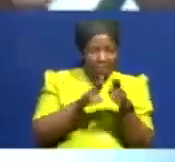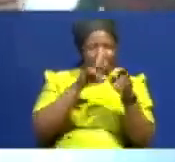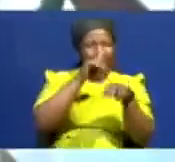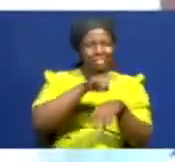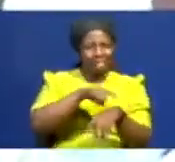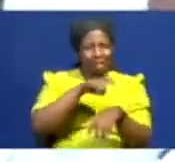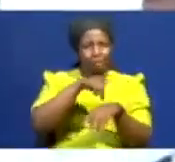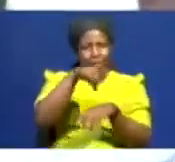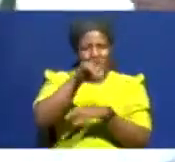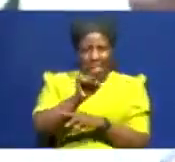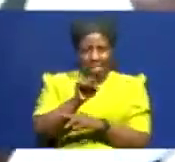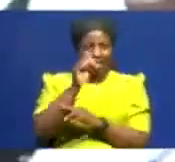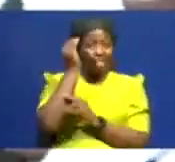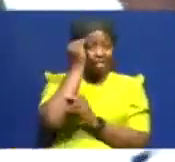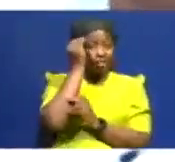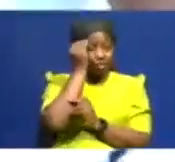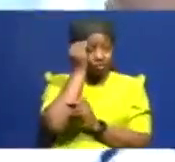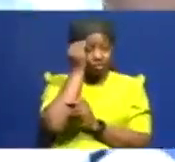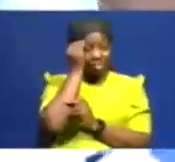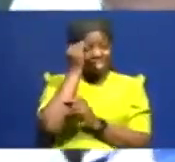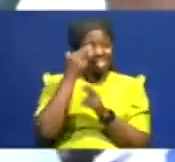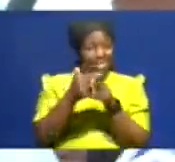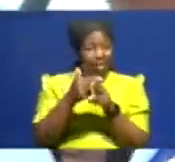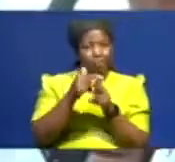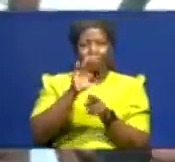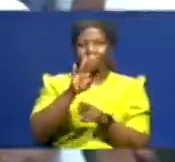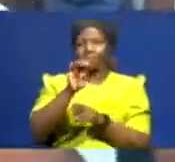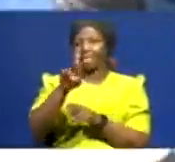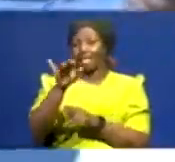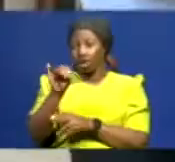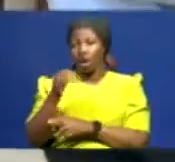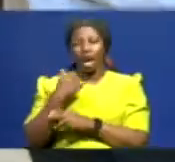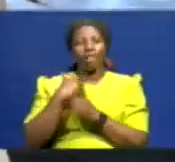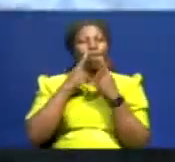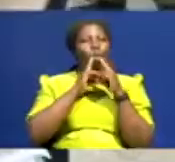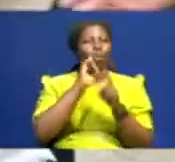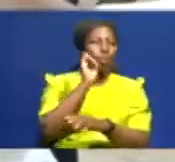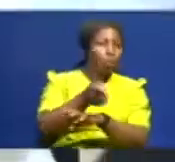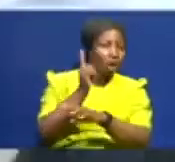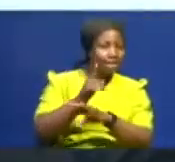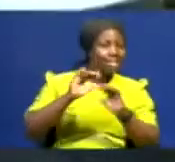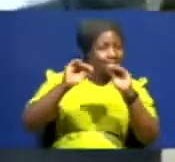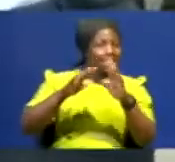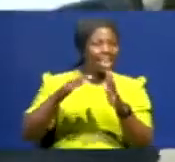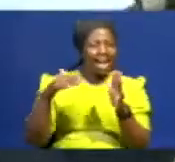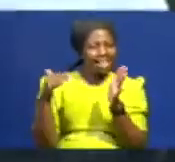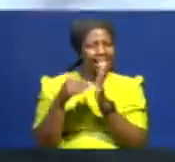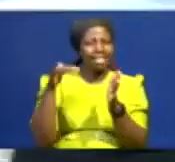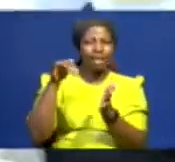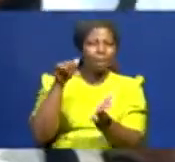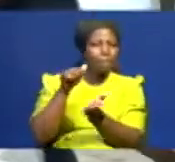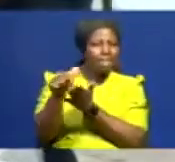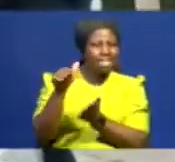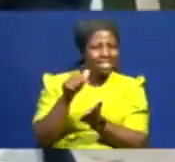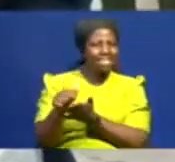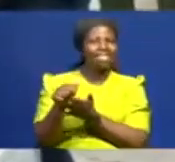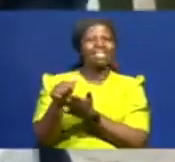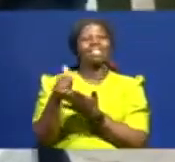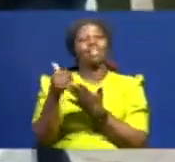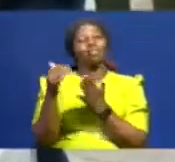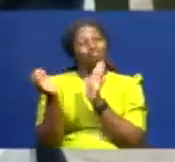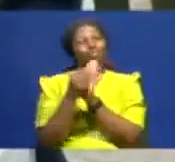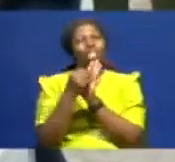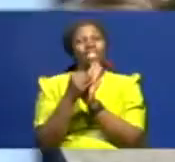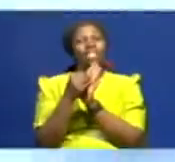wizara ya elimu Dr. Bilio Kipsang kuwatahadharisha walimu dhidi ya kuchapisha mtihani kwenye mitandao ya kijamii pindi